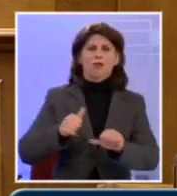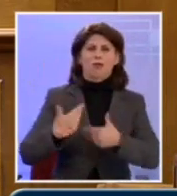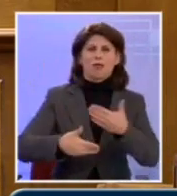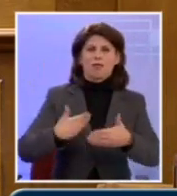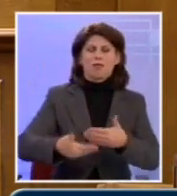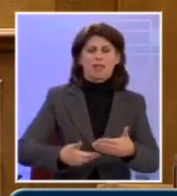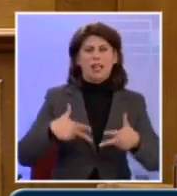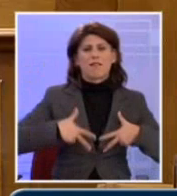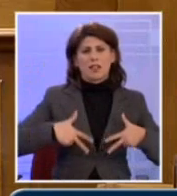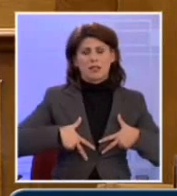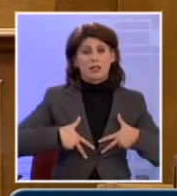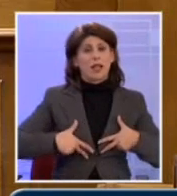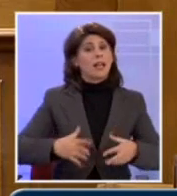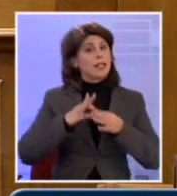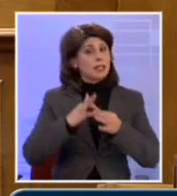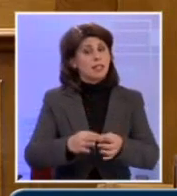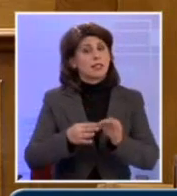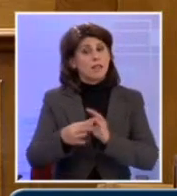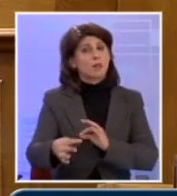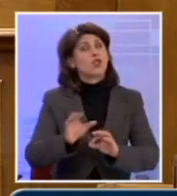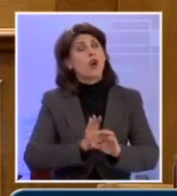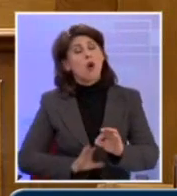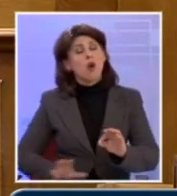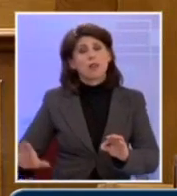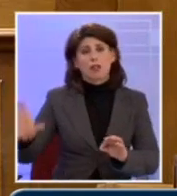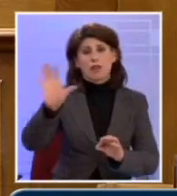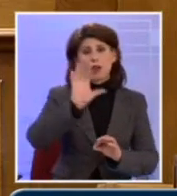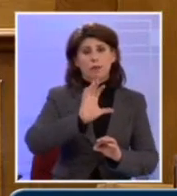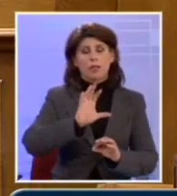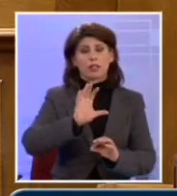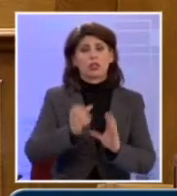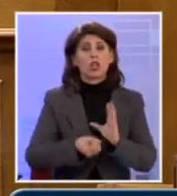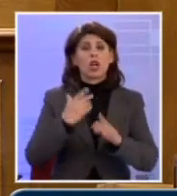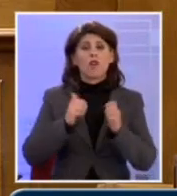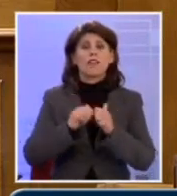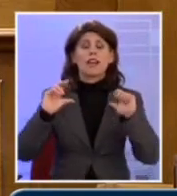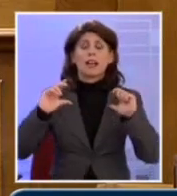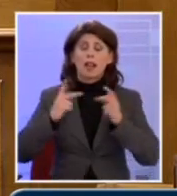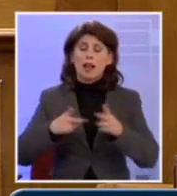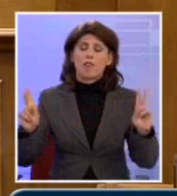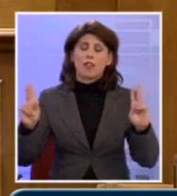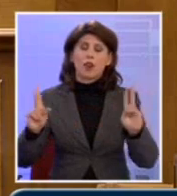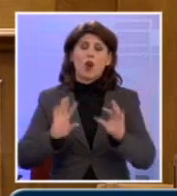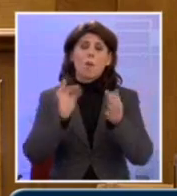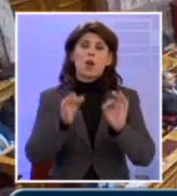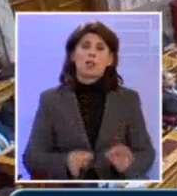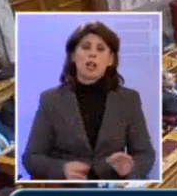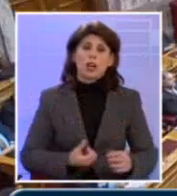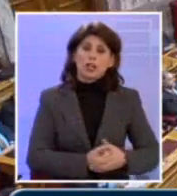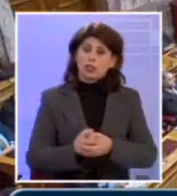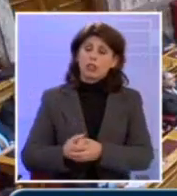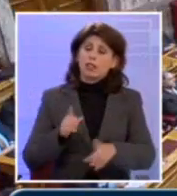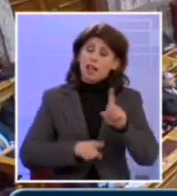ώστε να συνεχίζει να εφαρμόζεται σε όλη την Ευρώπη το νεοφιλελεύθερο μοντέλο της λιτότητας. Γιατί κάποιοι από